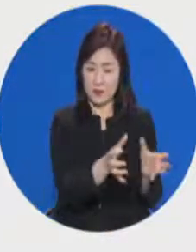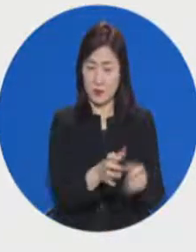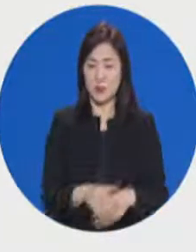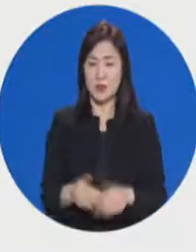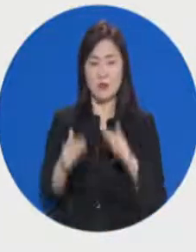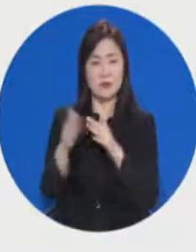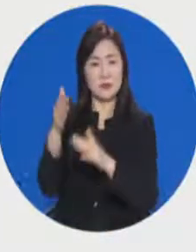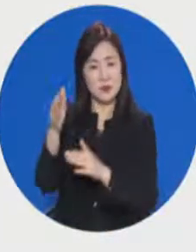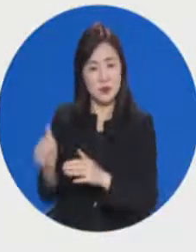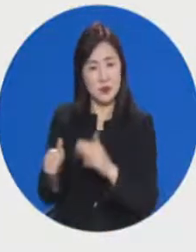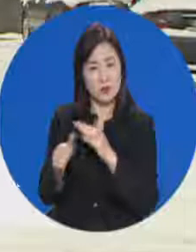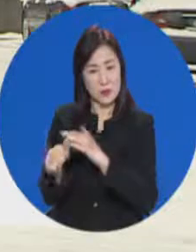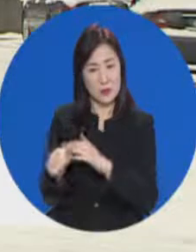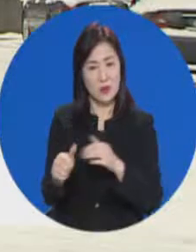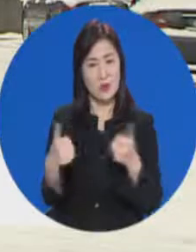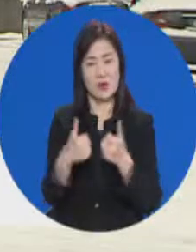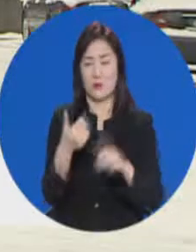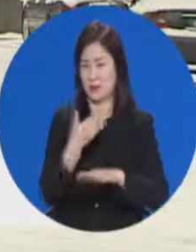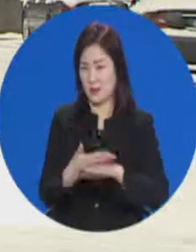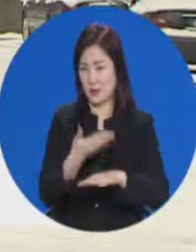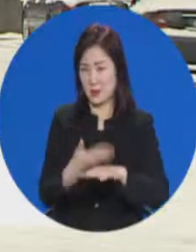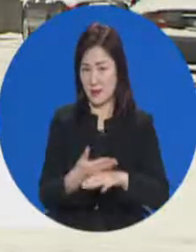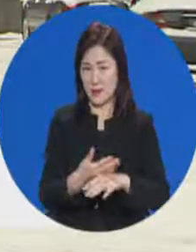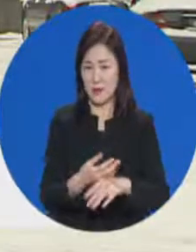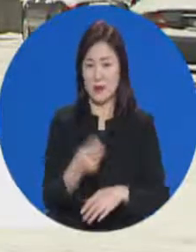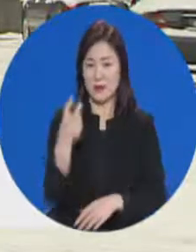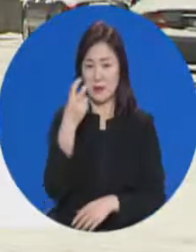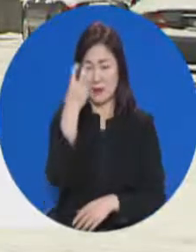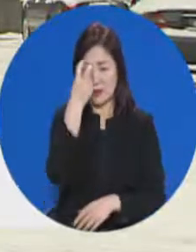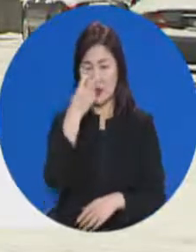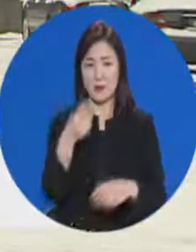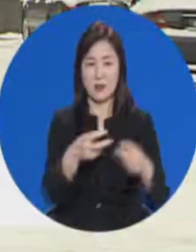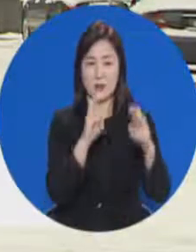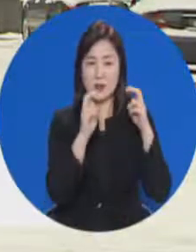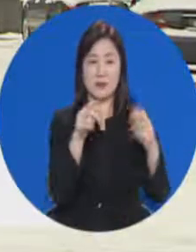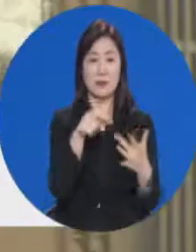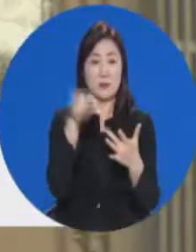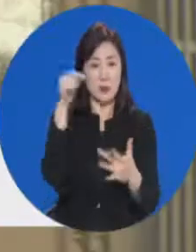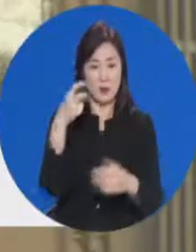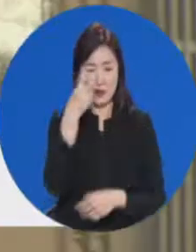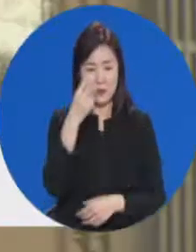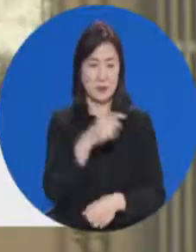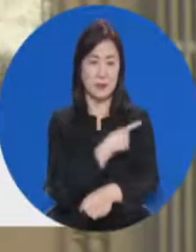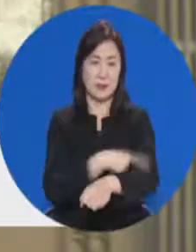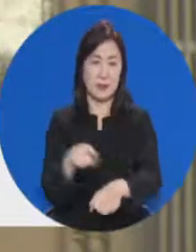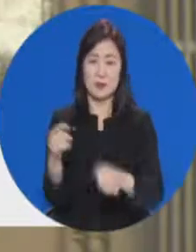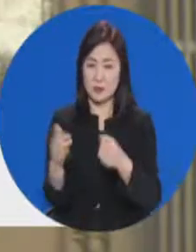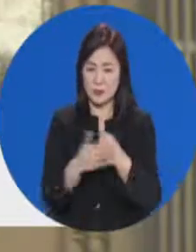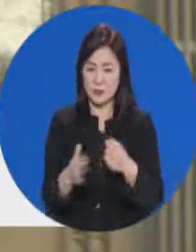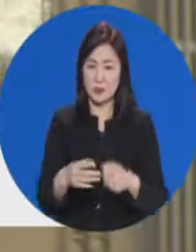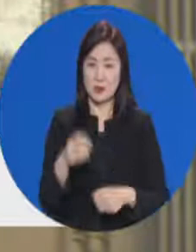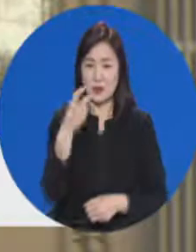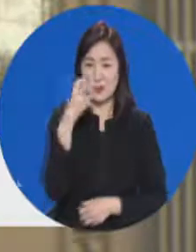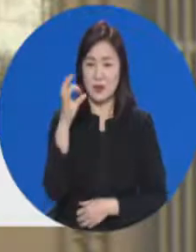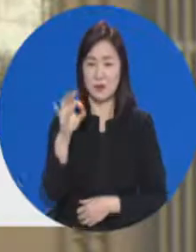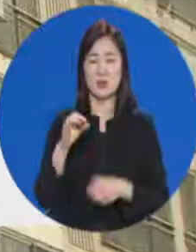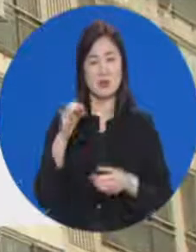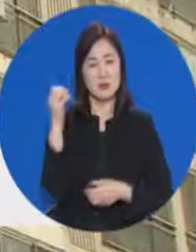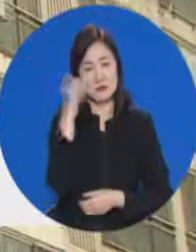입주자 대표회의와 달리 관리업체를 직접 선정하거나 감시할 권한이 없어 관리비를 깜깜이로 내기가